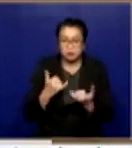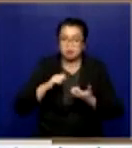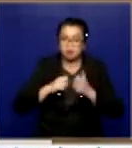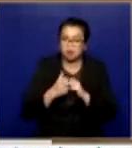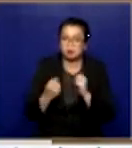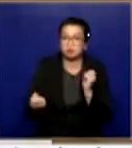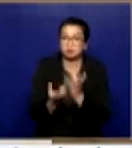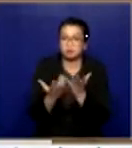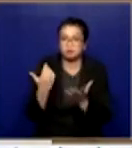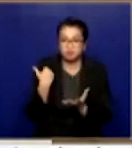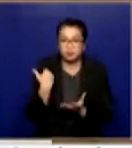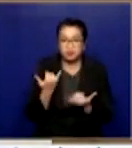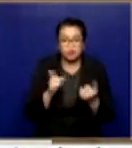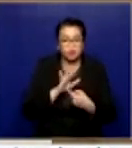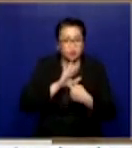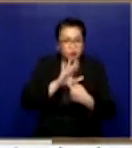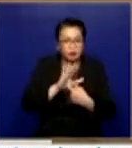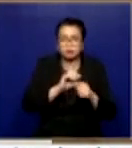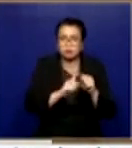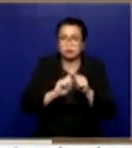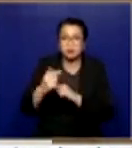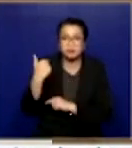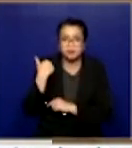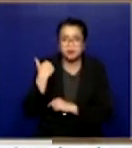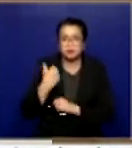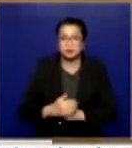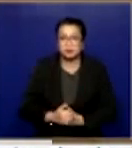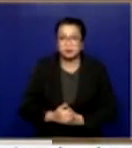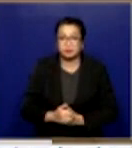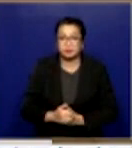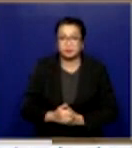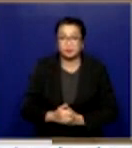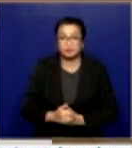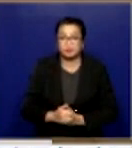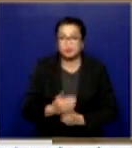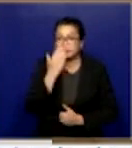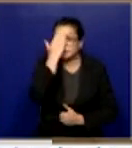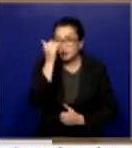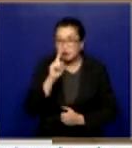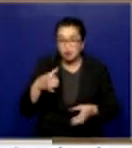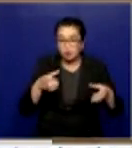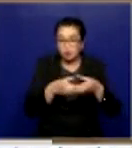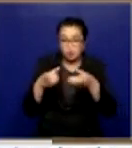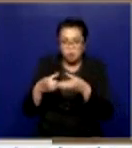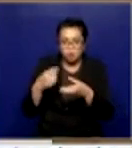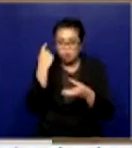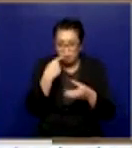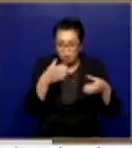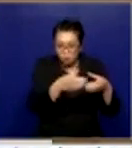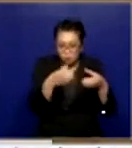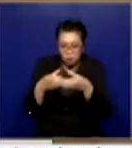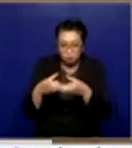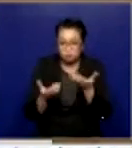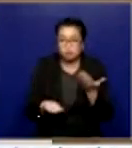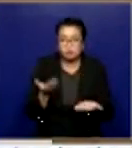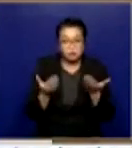ข้างอันนี้ก็มีตัวอย่างให้ศึกษาได้เลยอยู่มากมายตามจึงตามไปแล้วนะครับเพื่อจะเข้าใจได้ว่ากลุ่มคนกลุ่มใดกลุ่มหนึ่งไม่ว่า